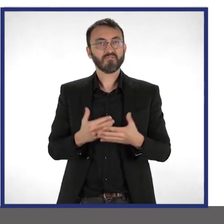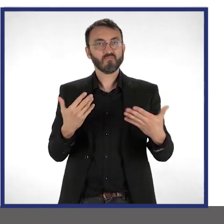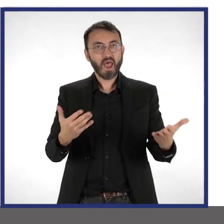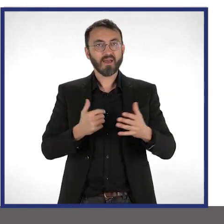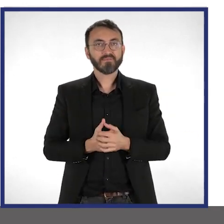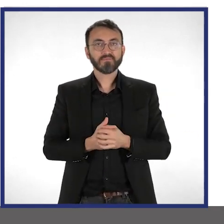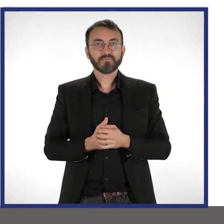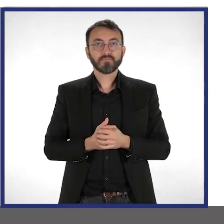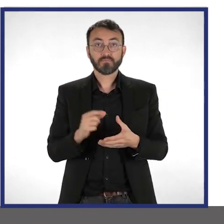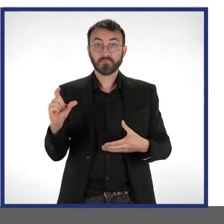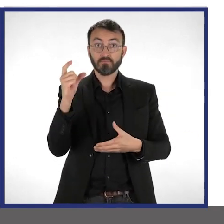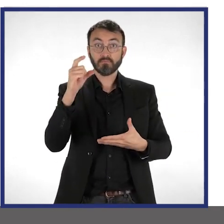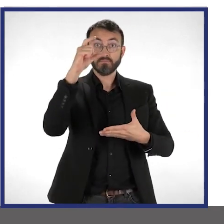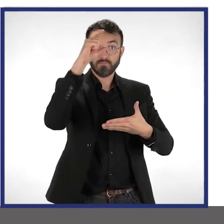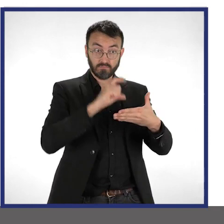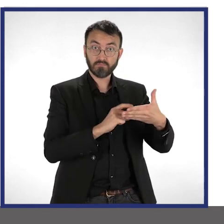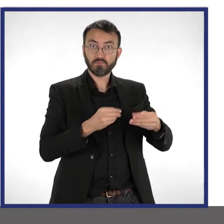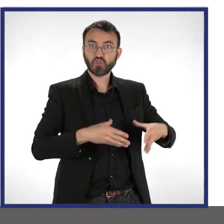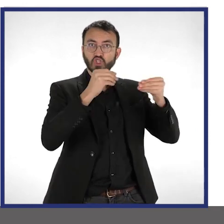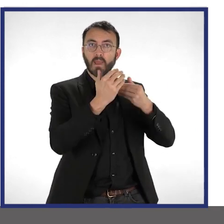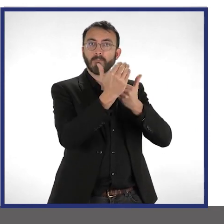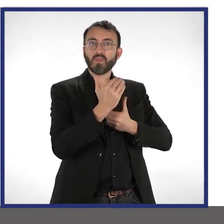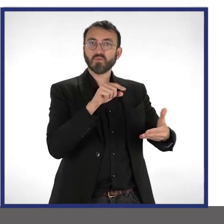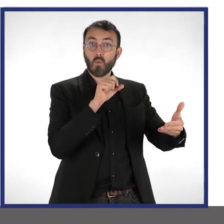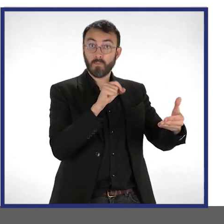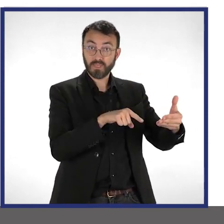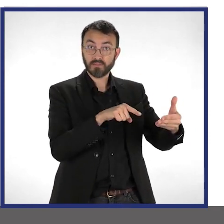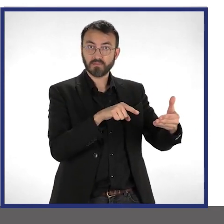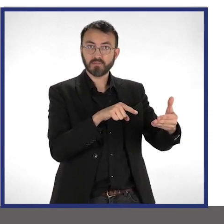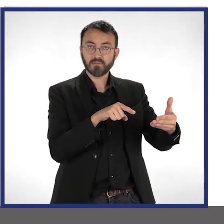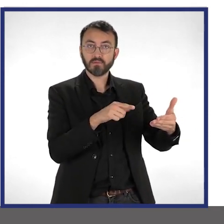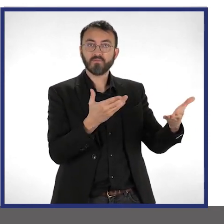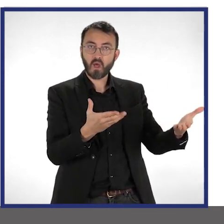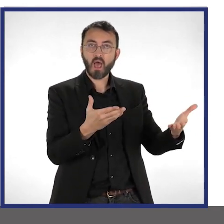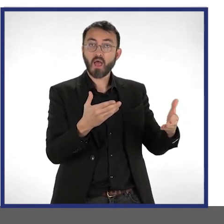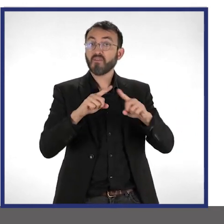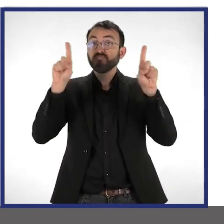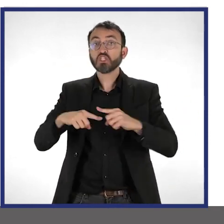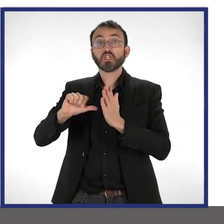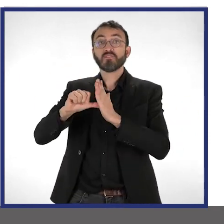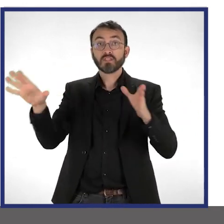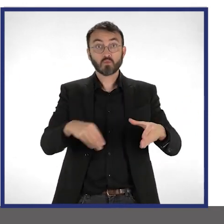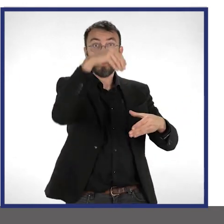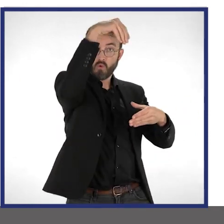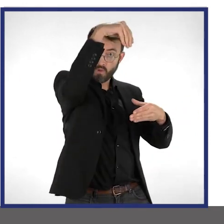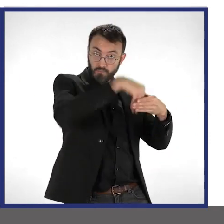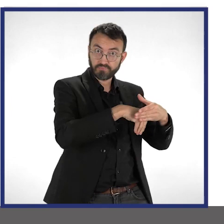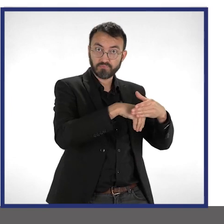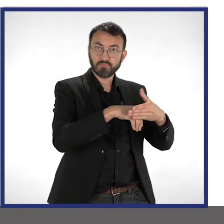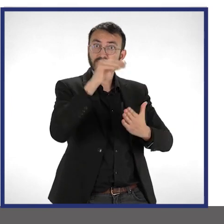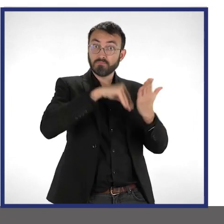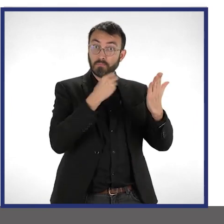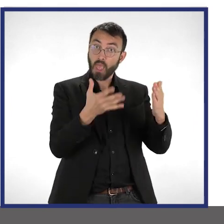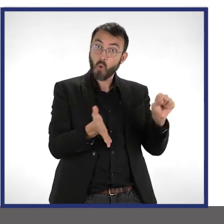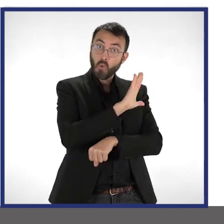Voilà. Ensuite, vous mettez le tube dans le sachet de protection, comme ceci. Vous prenez la fiche d'identification bien